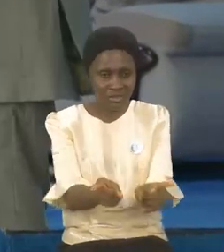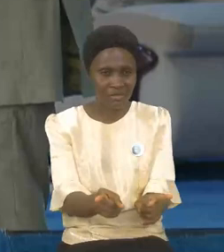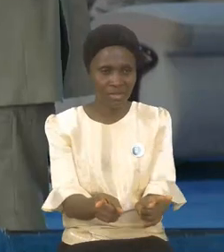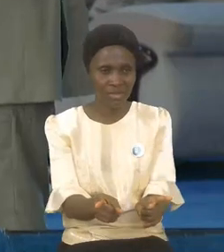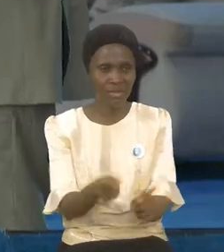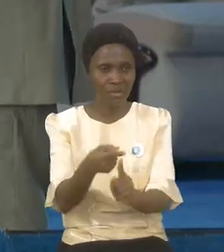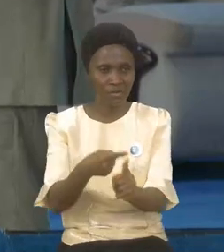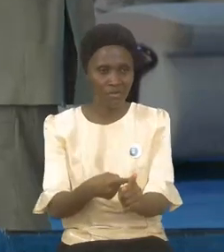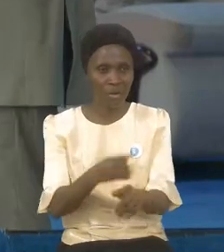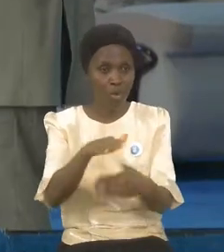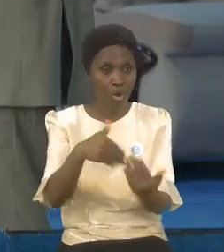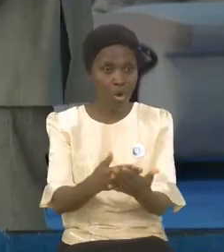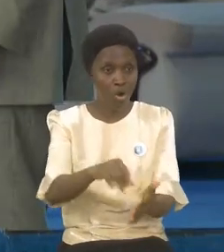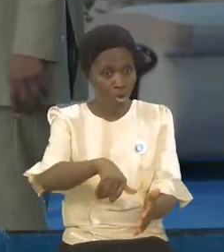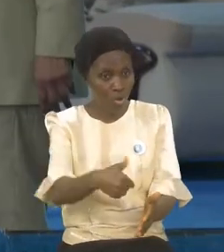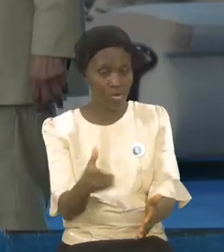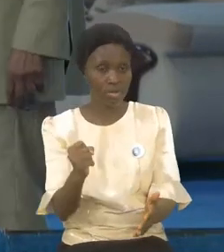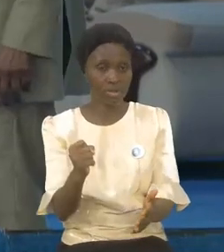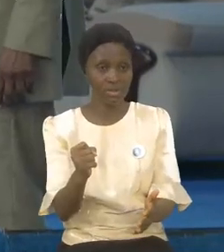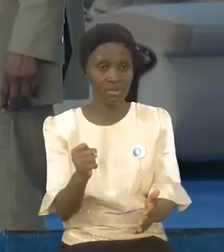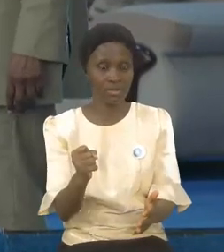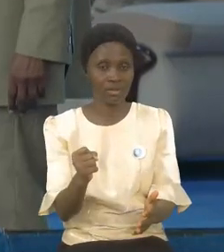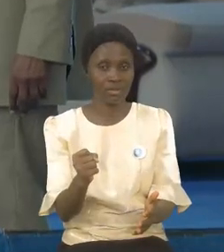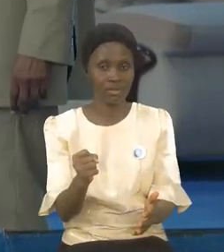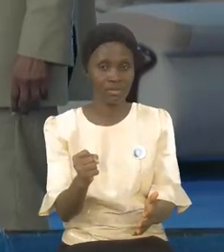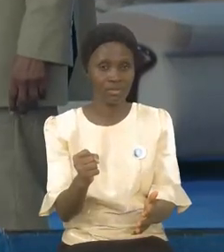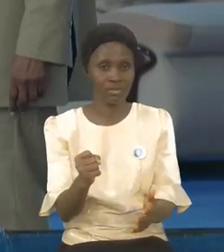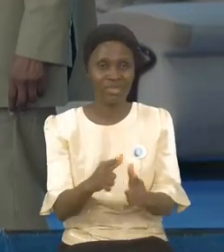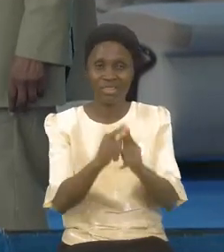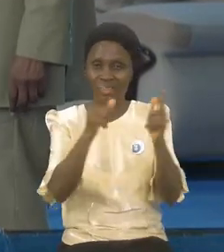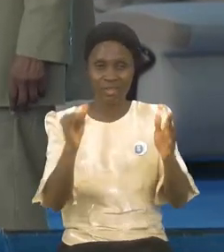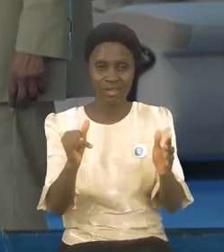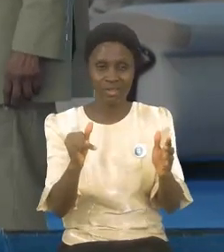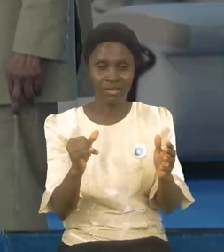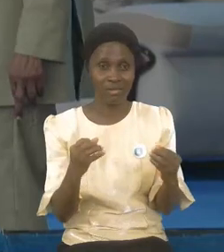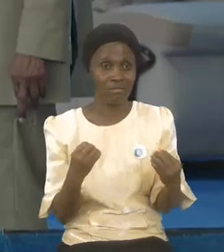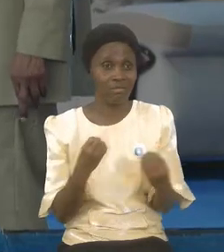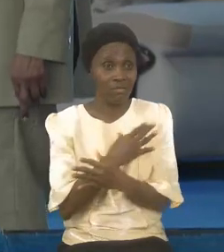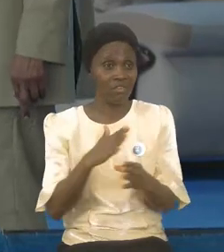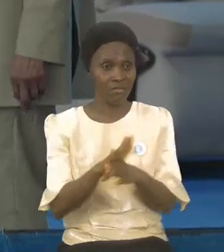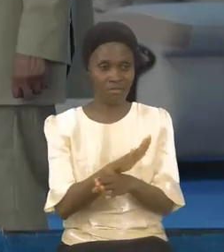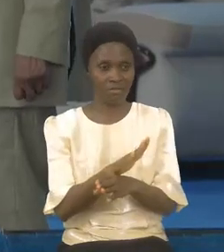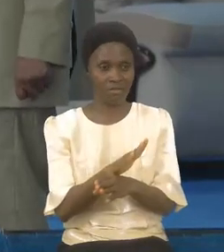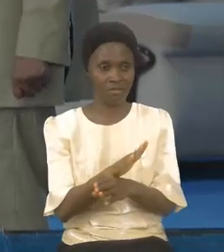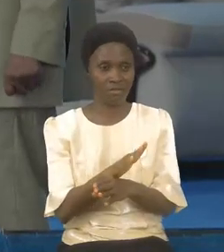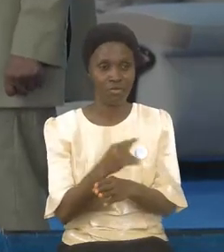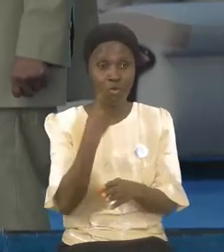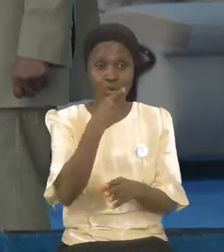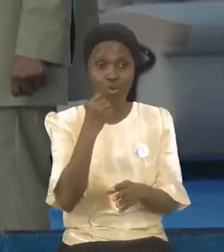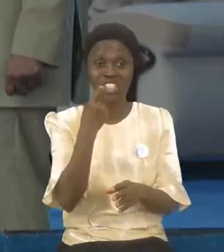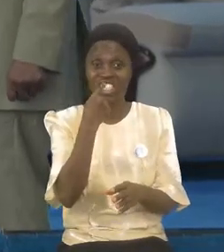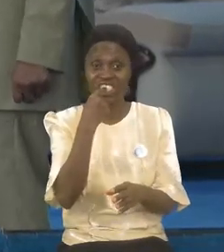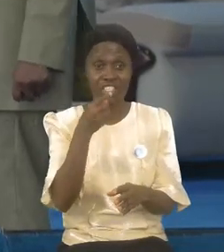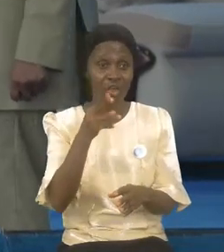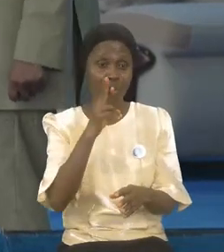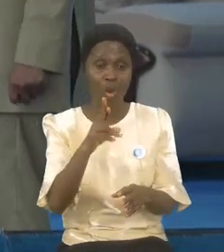différent de tous les autres, extrêmement terrible, qui avait des